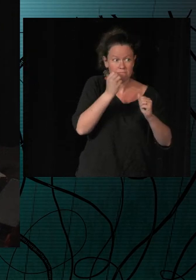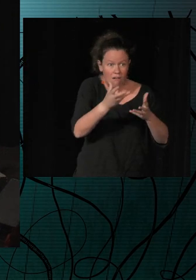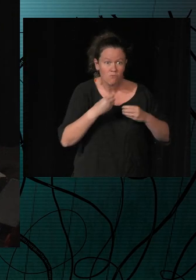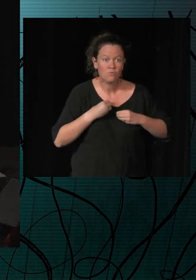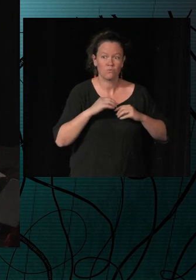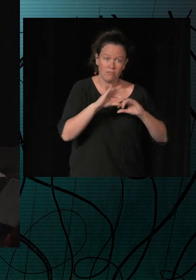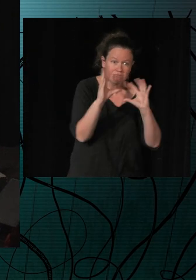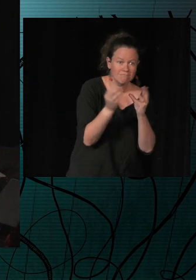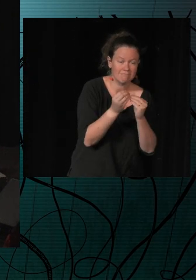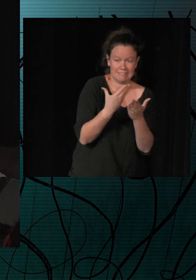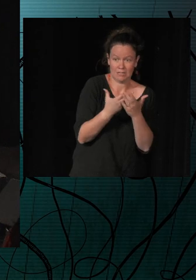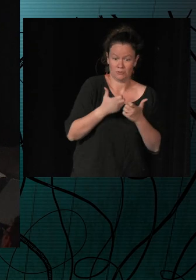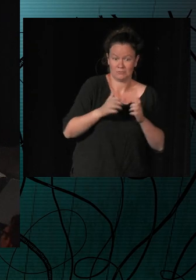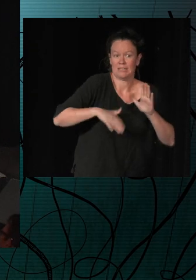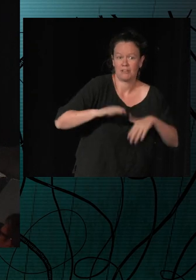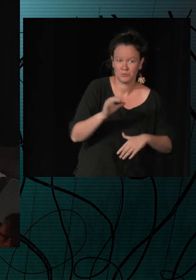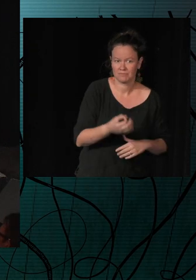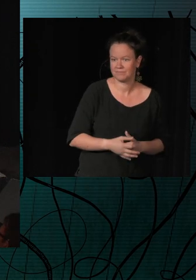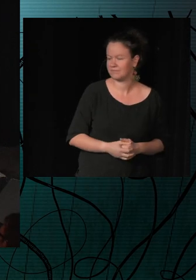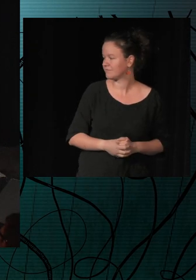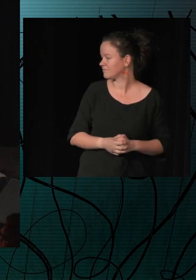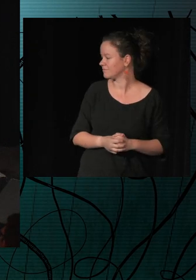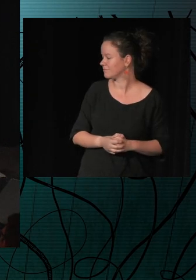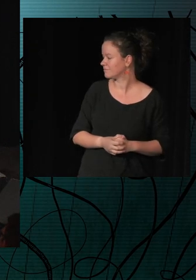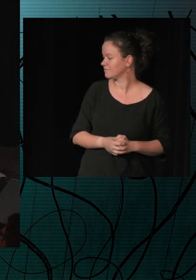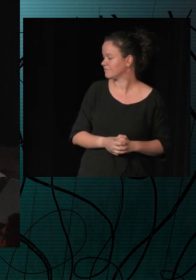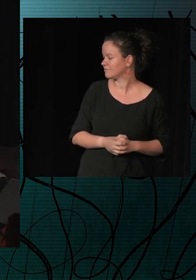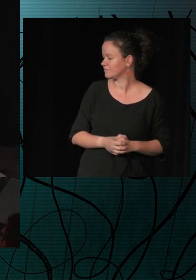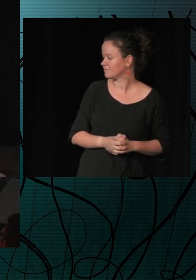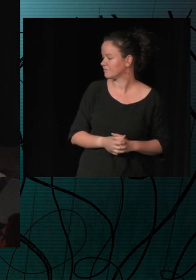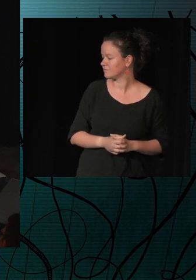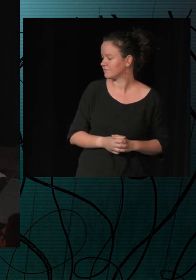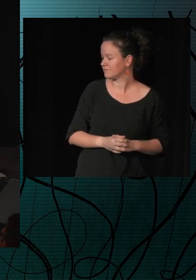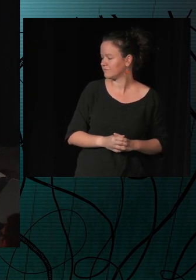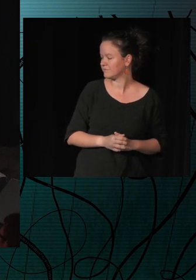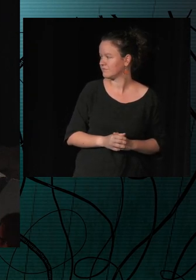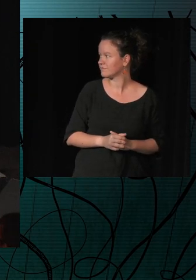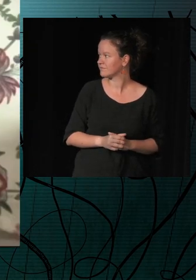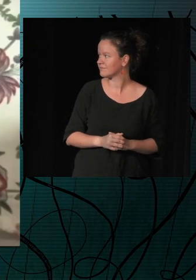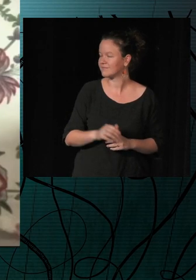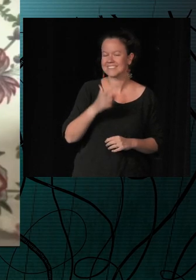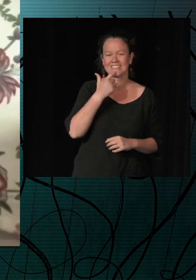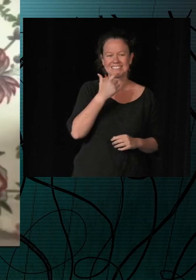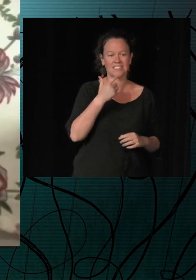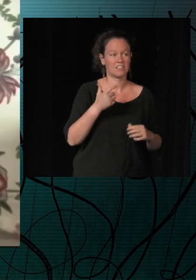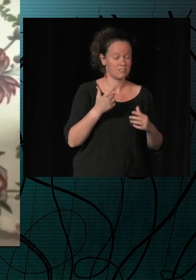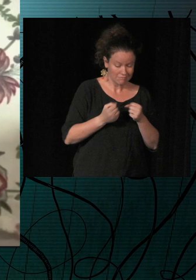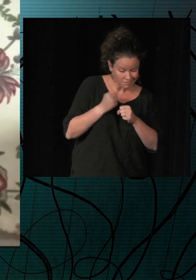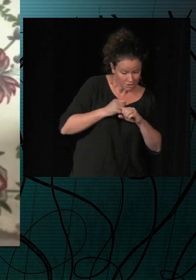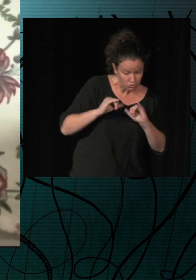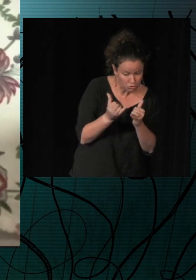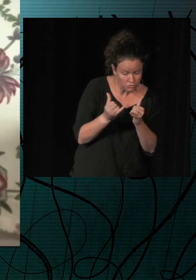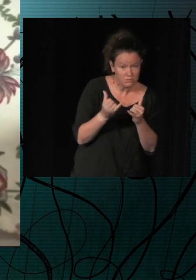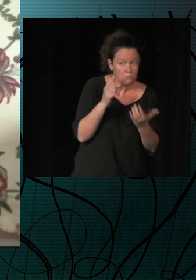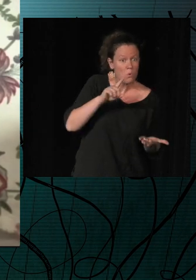rapproprié en tout cas qu'est-ce que tu veux que ta communauté soit quand tu crées ton jeu est-ce que tu veux que tout le monde y arrive que tout le monde enchie est-ce que